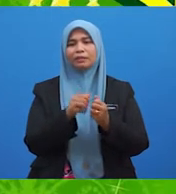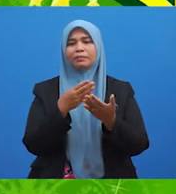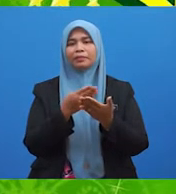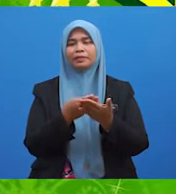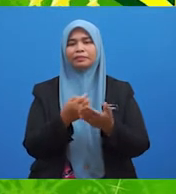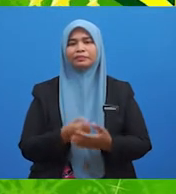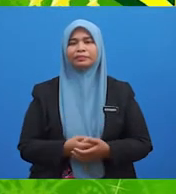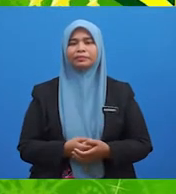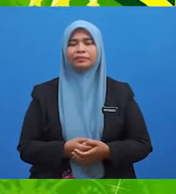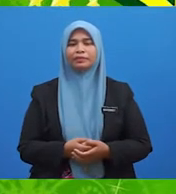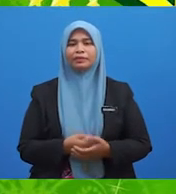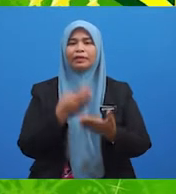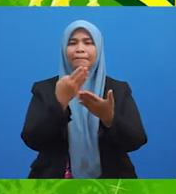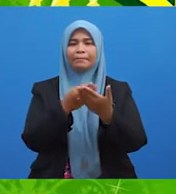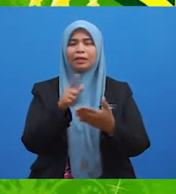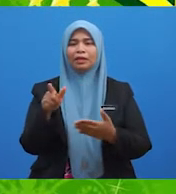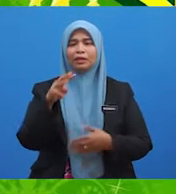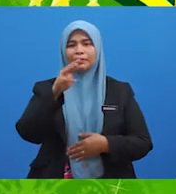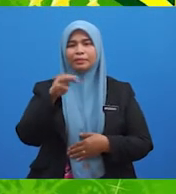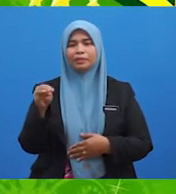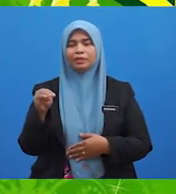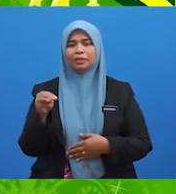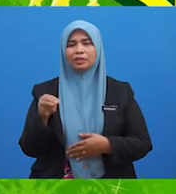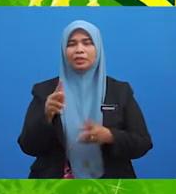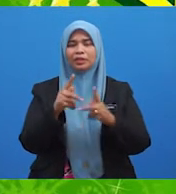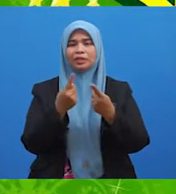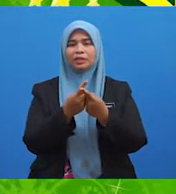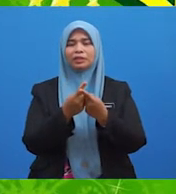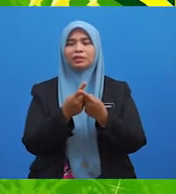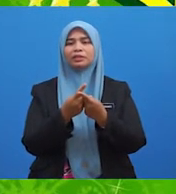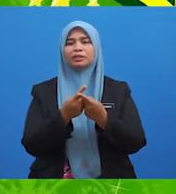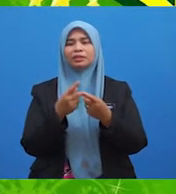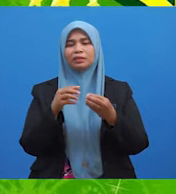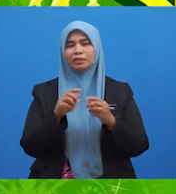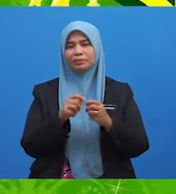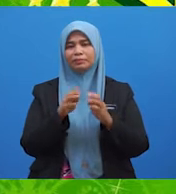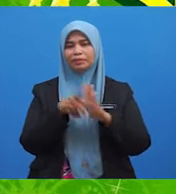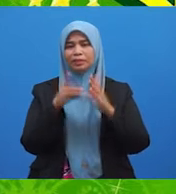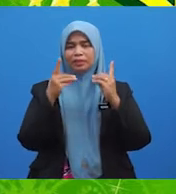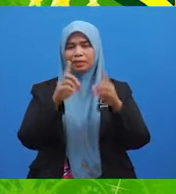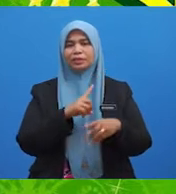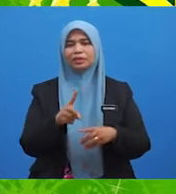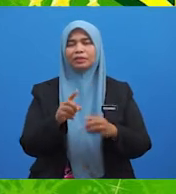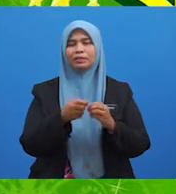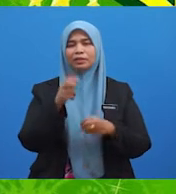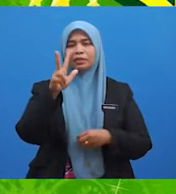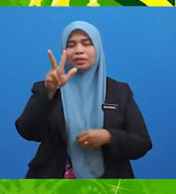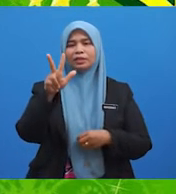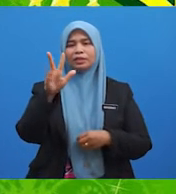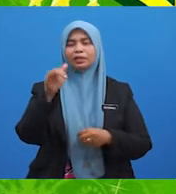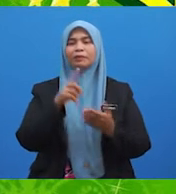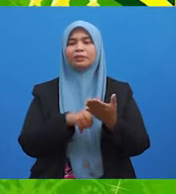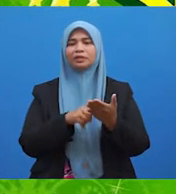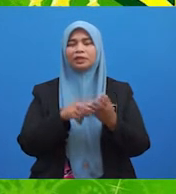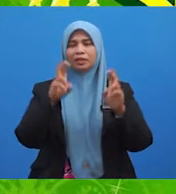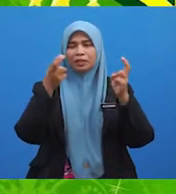murid-murid, kelas pendidikan Islam tingkatan 3 yang membincangkan topik solat sunat tahiyatul